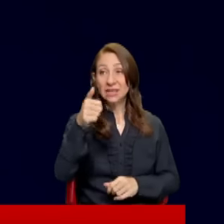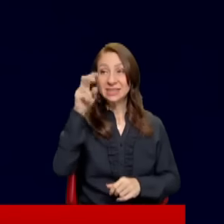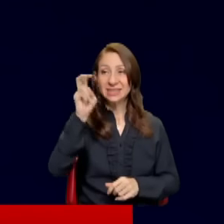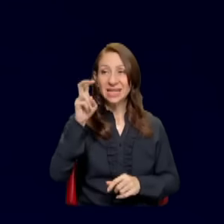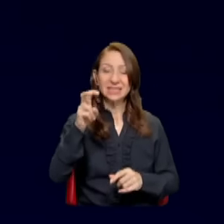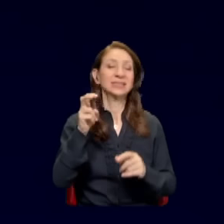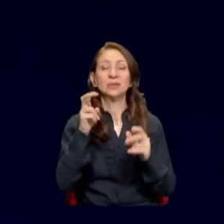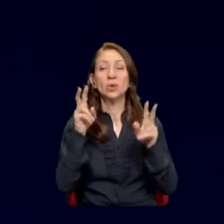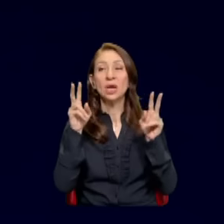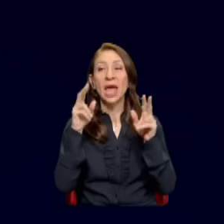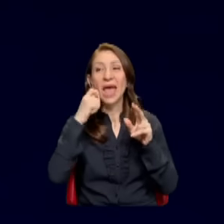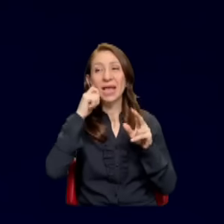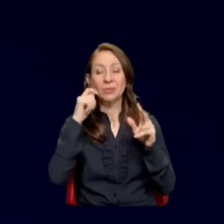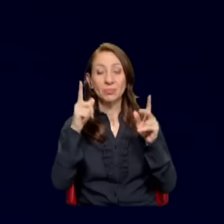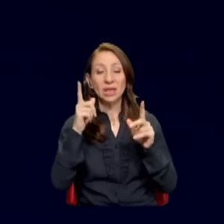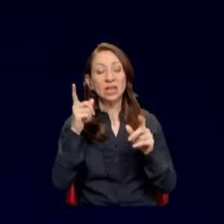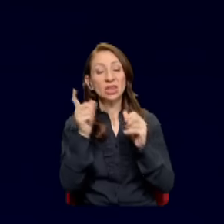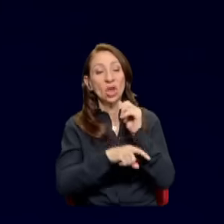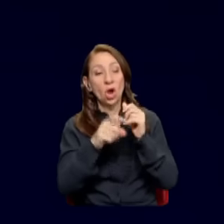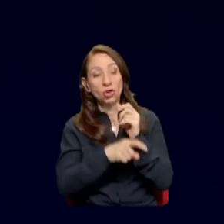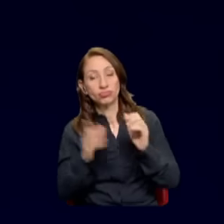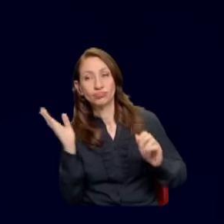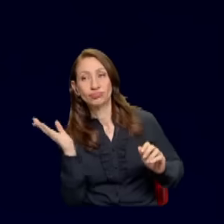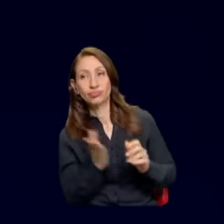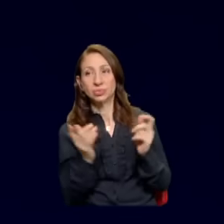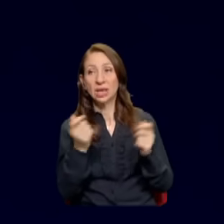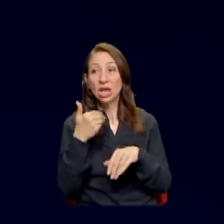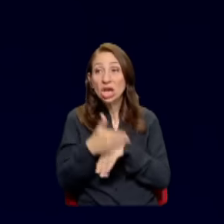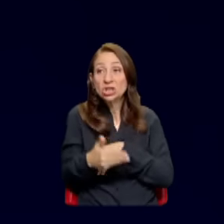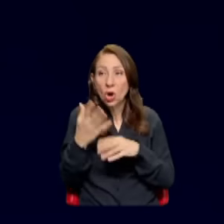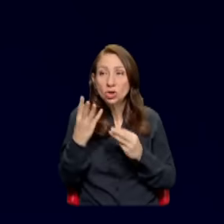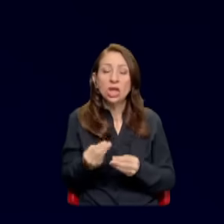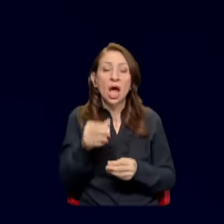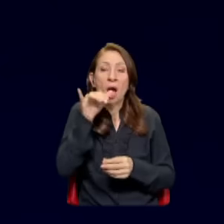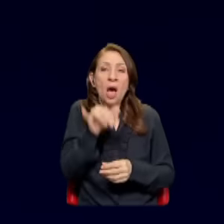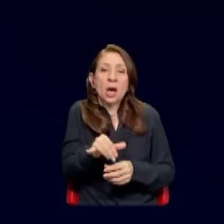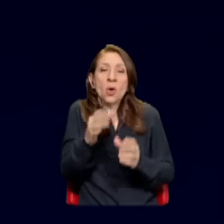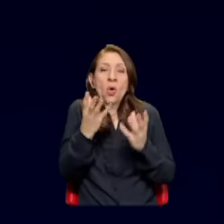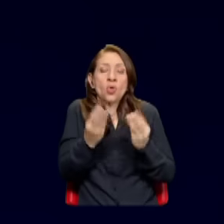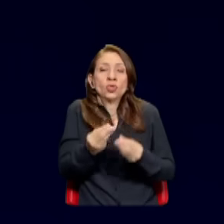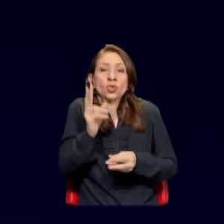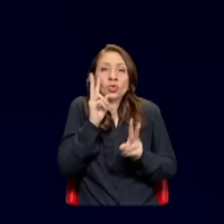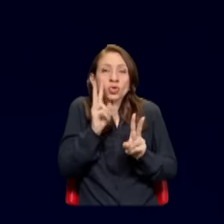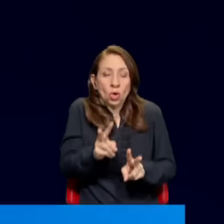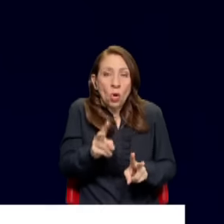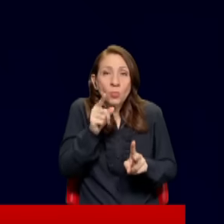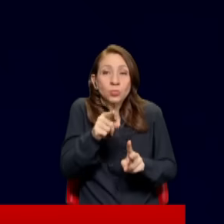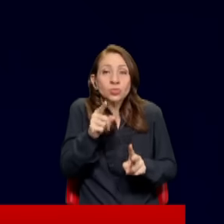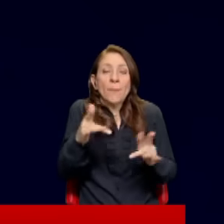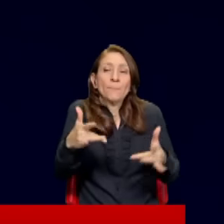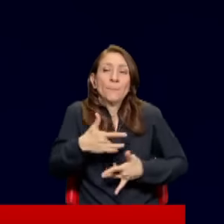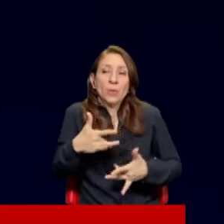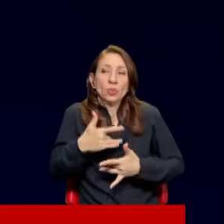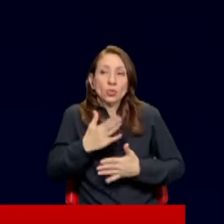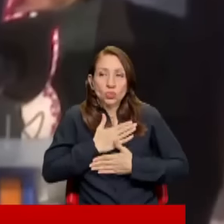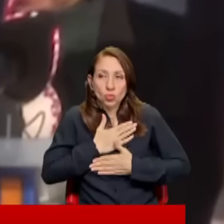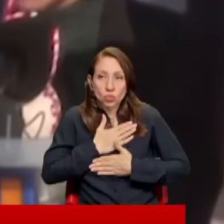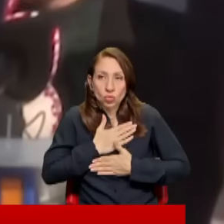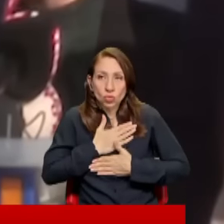hadisesi bir terör kalkışması dır Geç de olsa hakkın yerini bulduğunu görüyor bundan memnuniyet